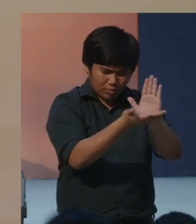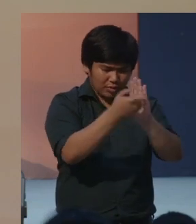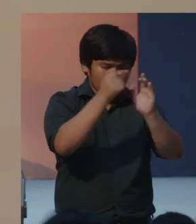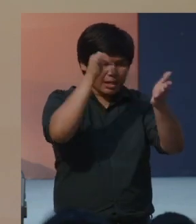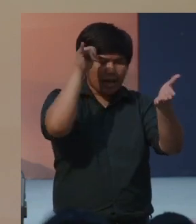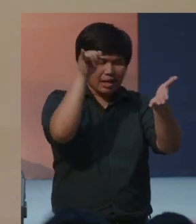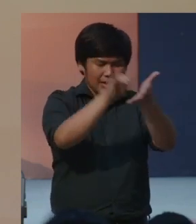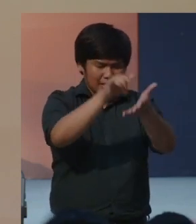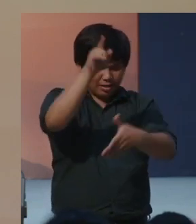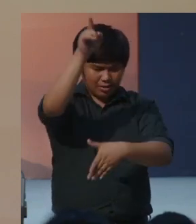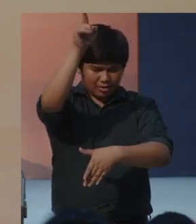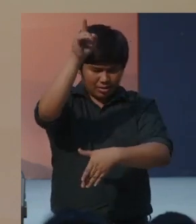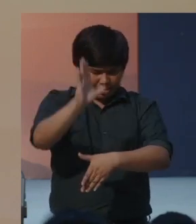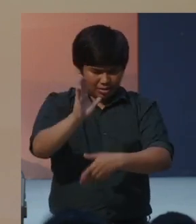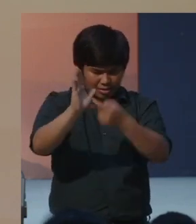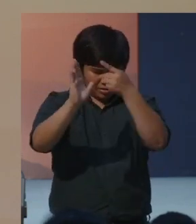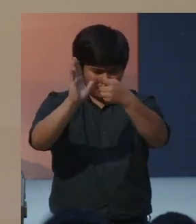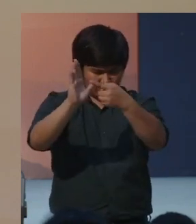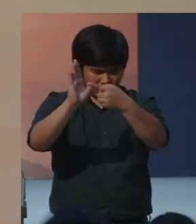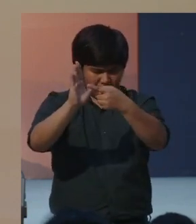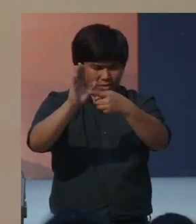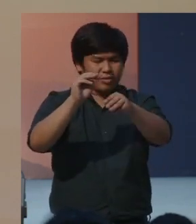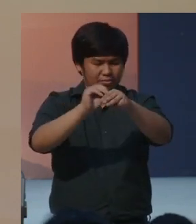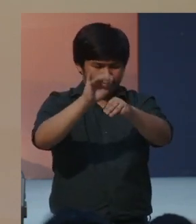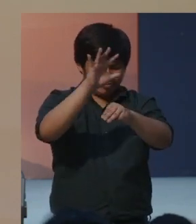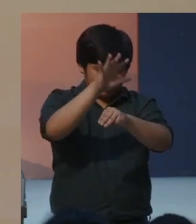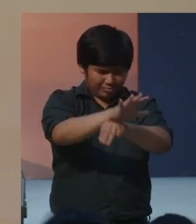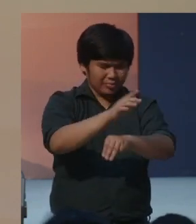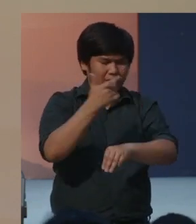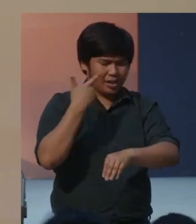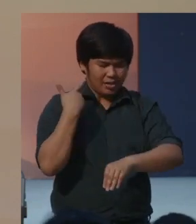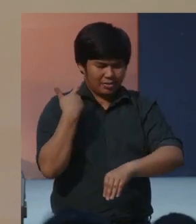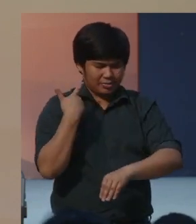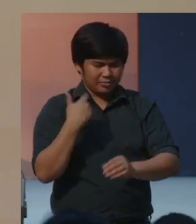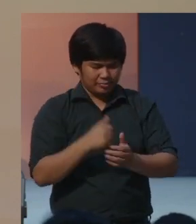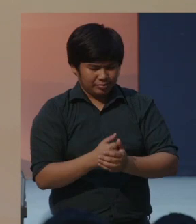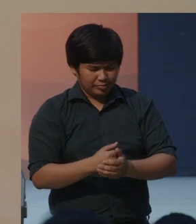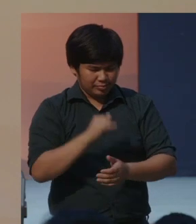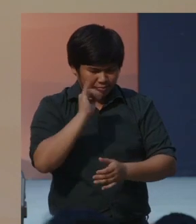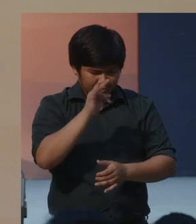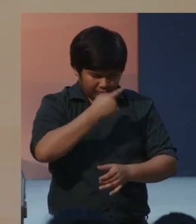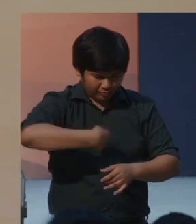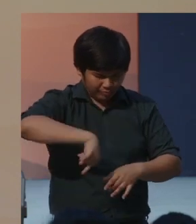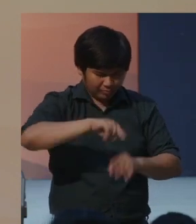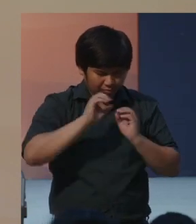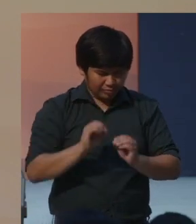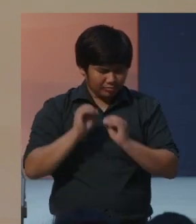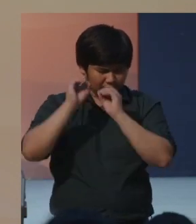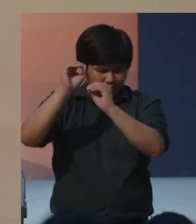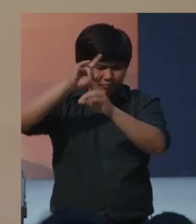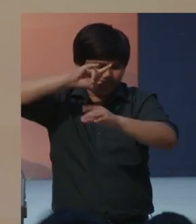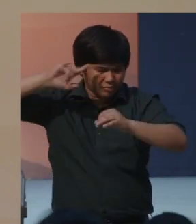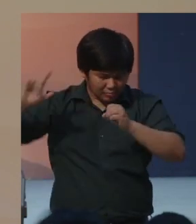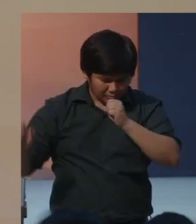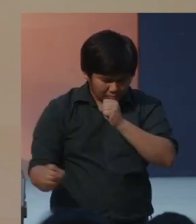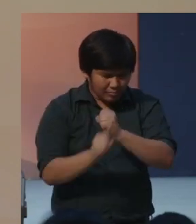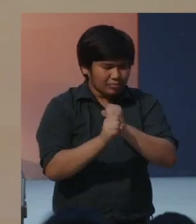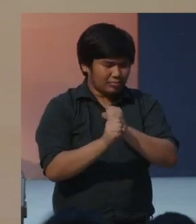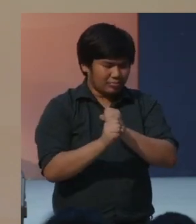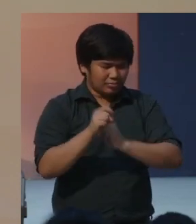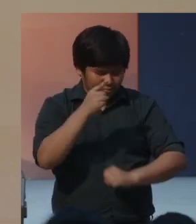ang Diyos ng mga mirakulo. At kung kami ay nasa iyo, kami ay